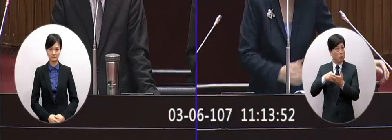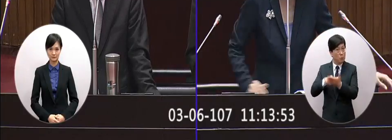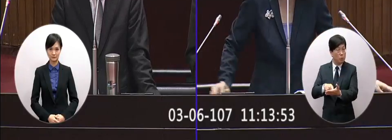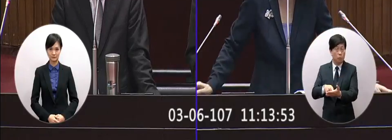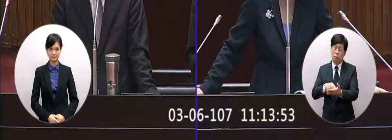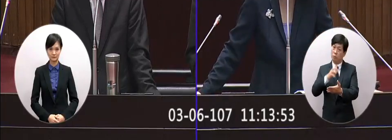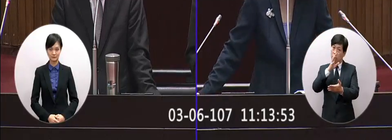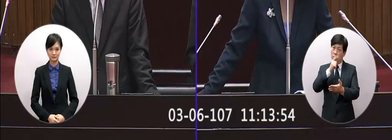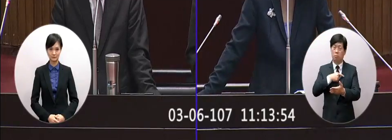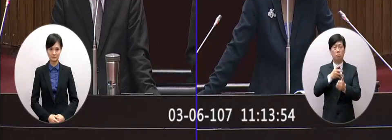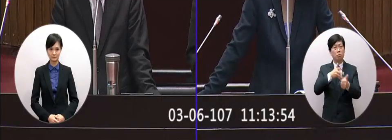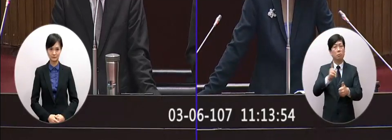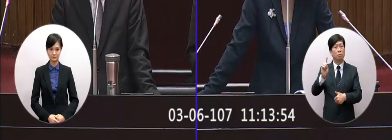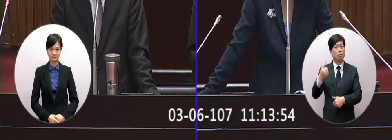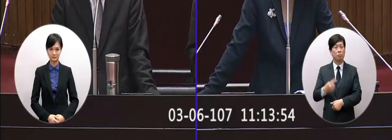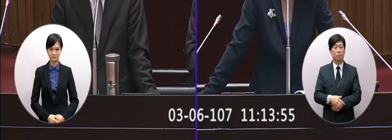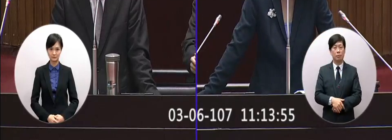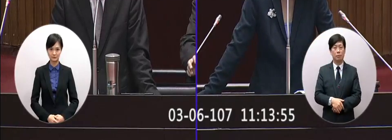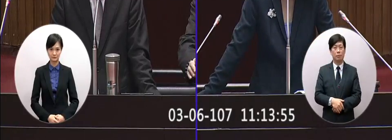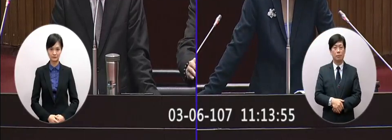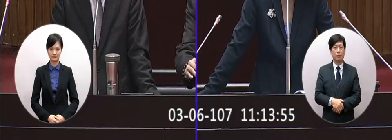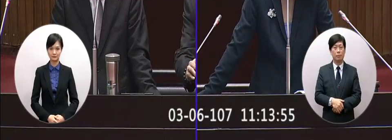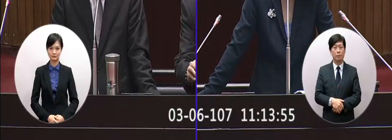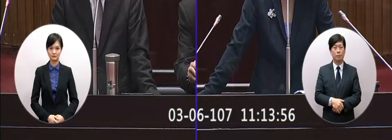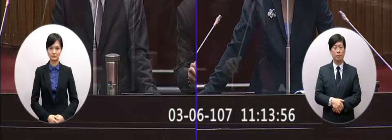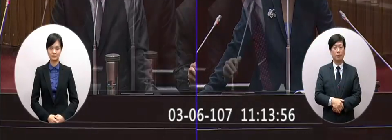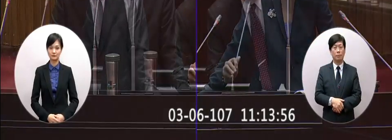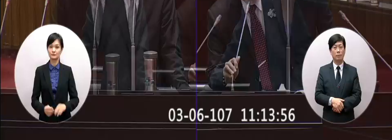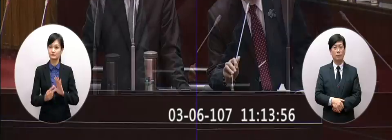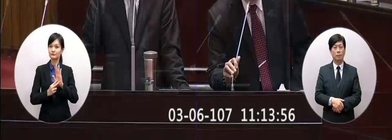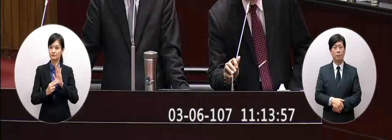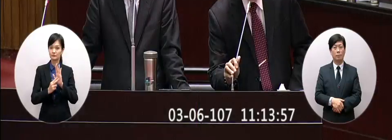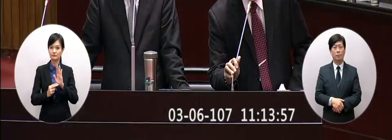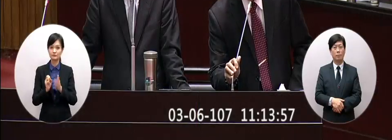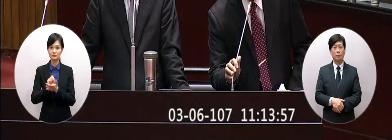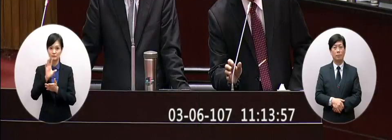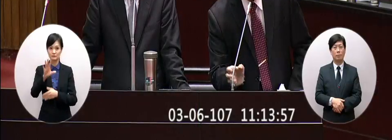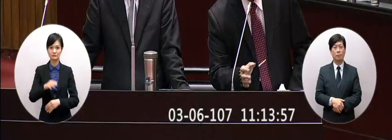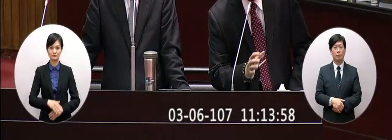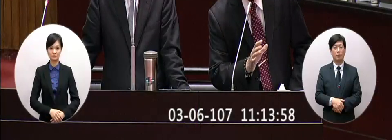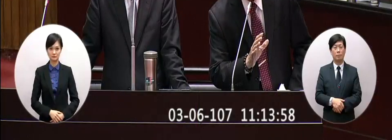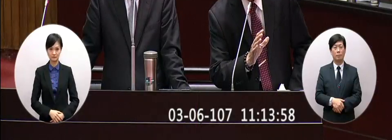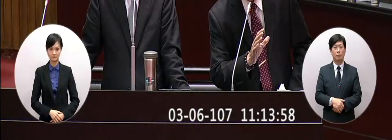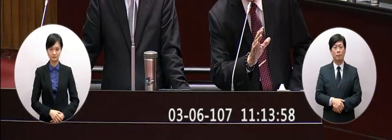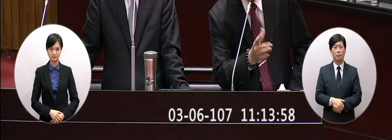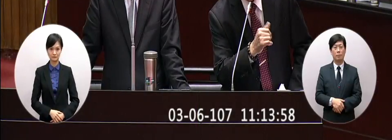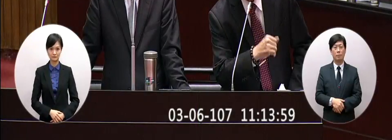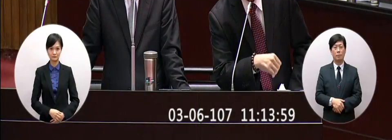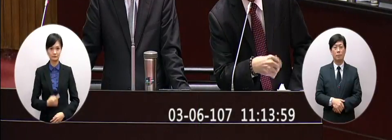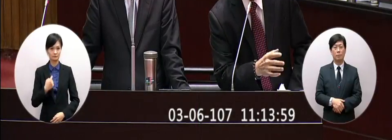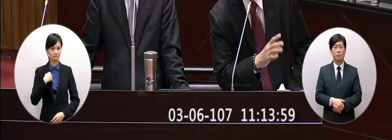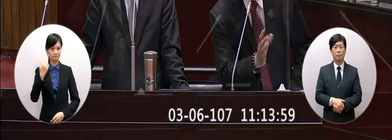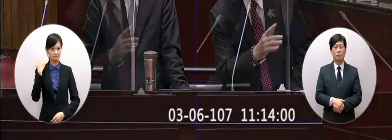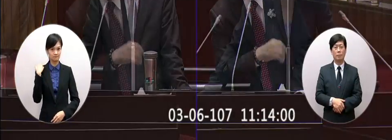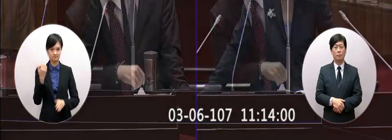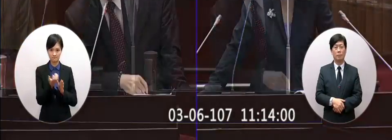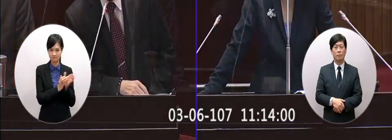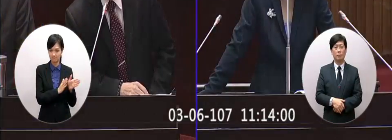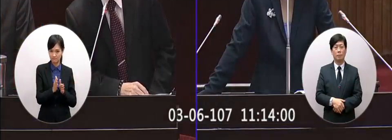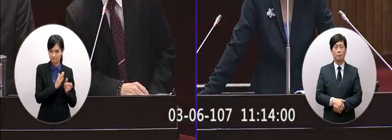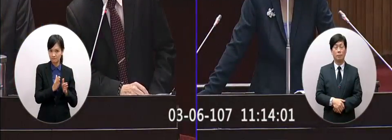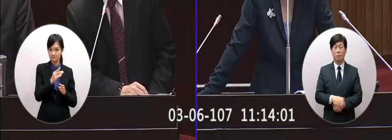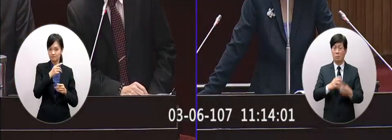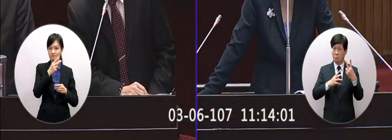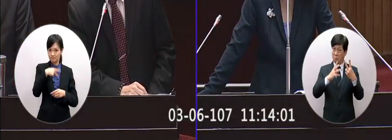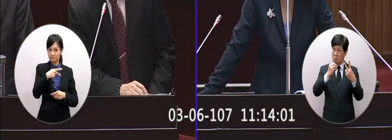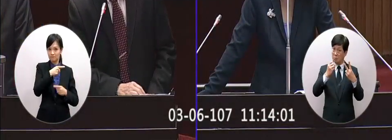申请，请问原因是什么？ 那时候我们是还是做好呢，就是再转的一个准备，把它做好。